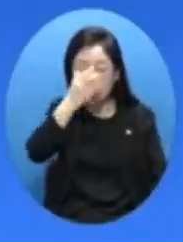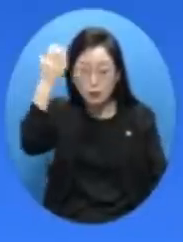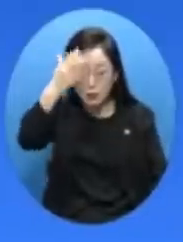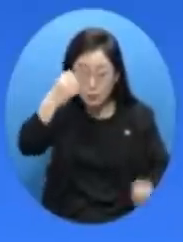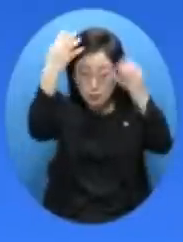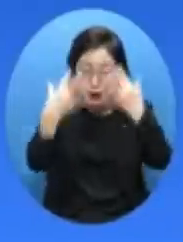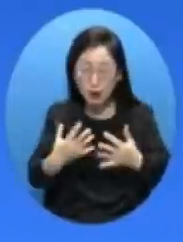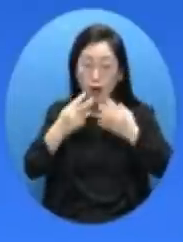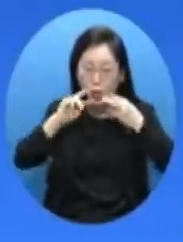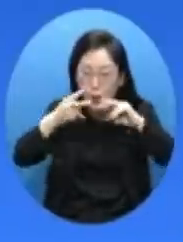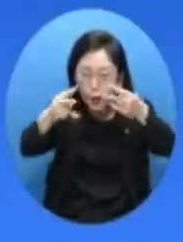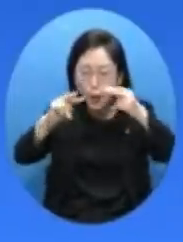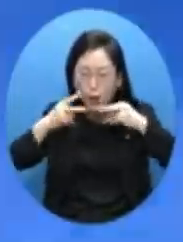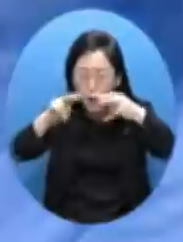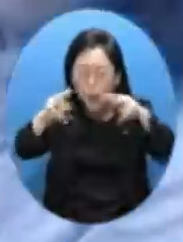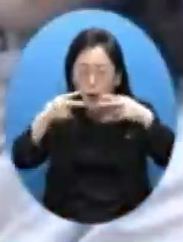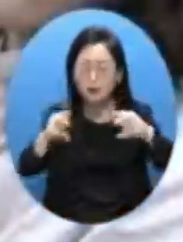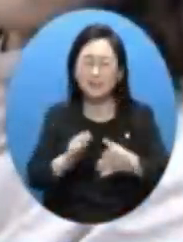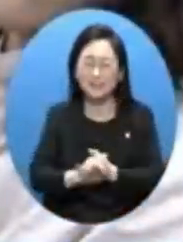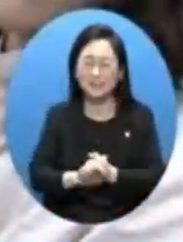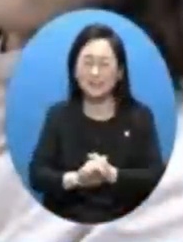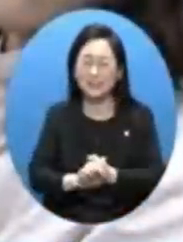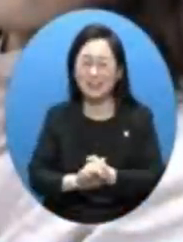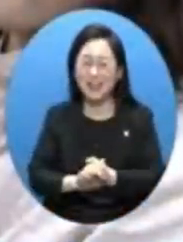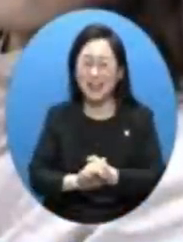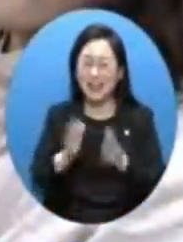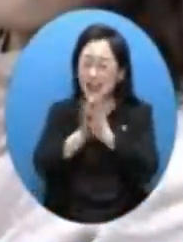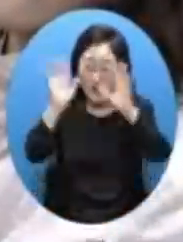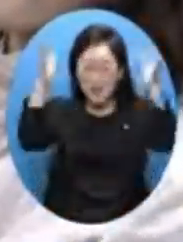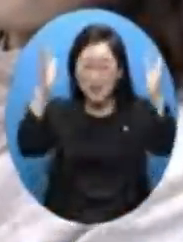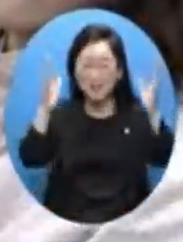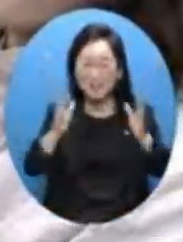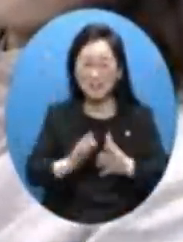터져나왔습니다. 왔구나. 제가 그래서 할렐루야.